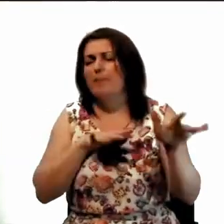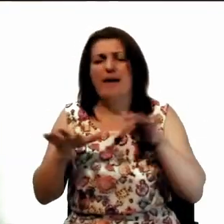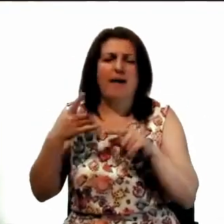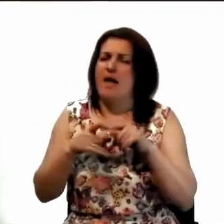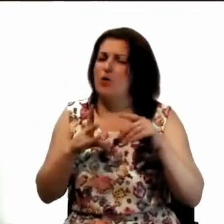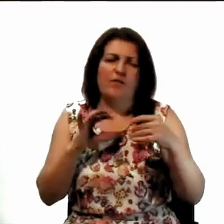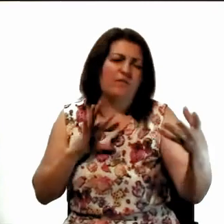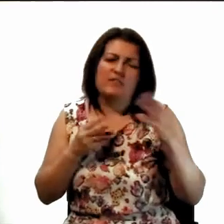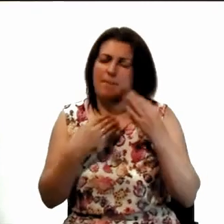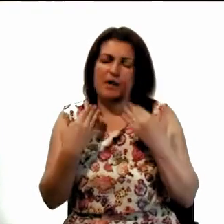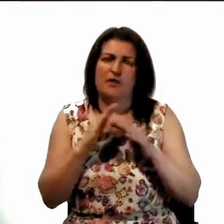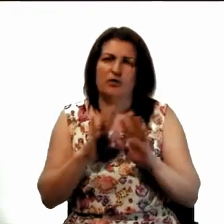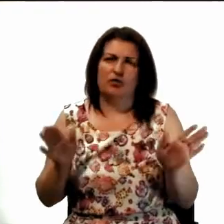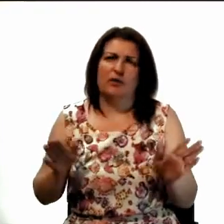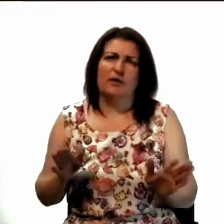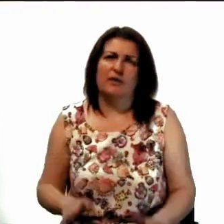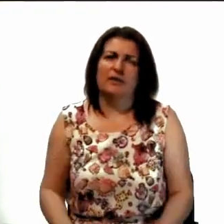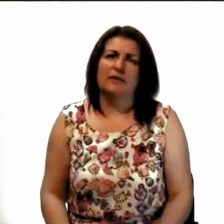не взаимоотношения.